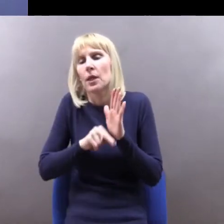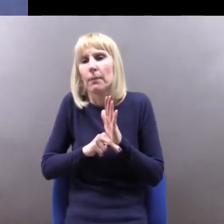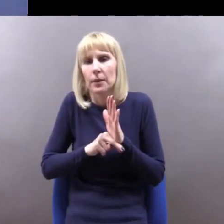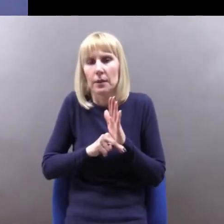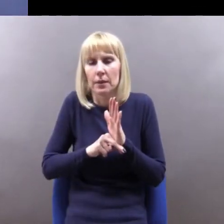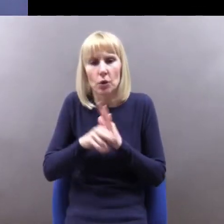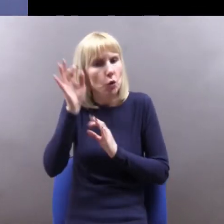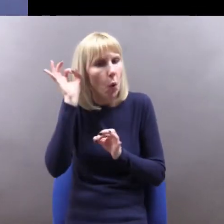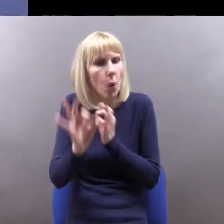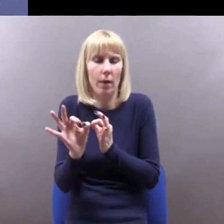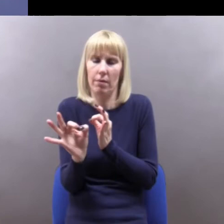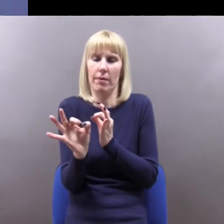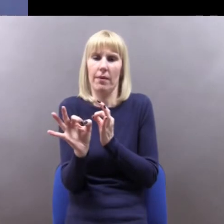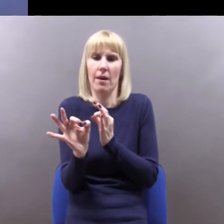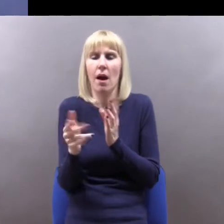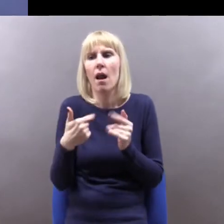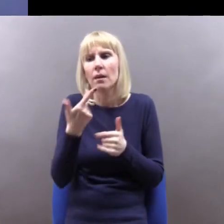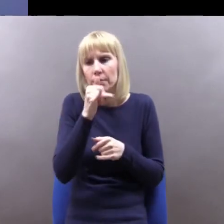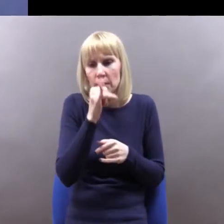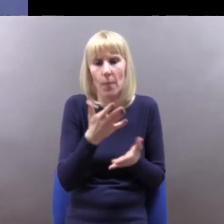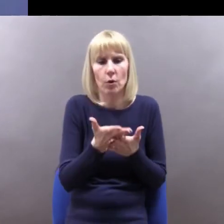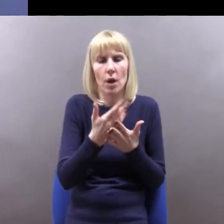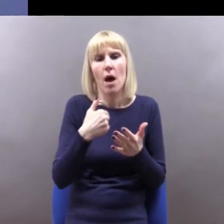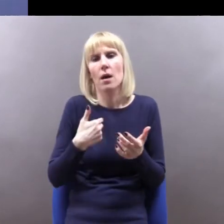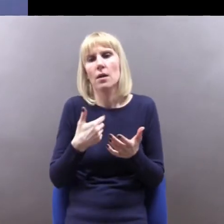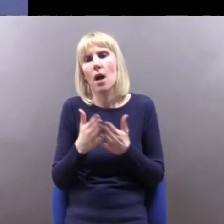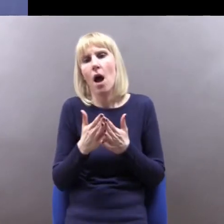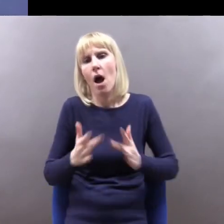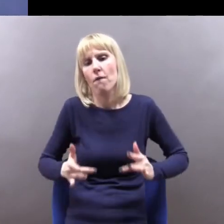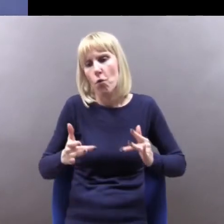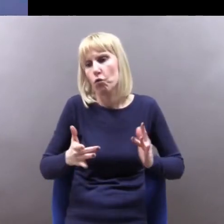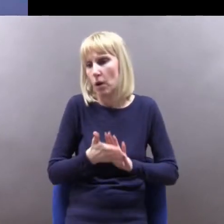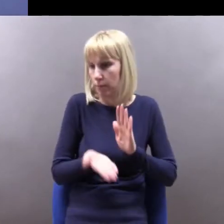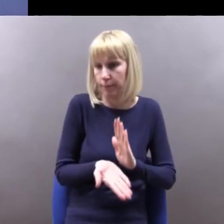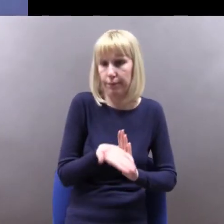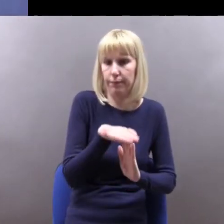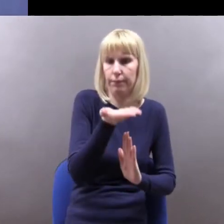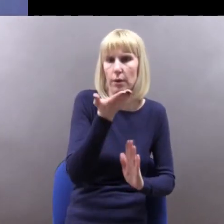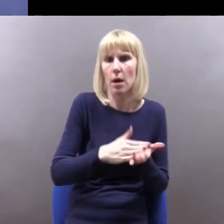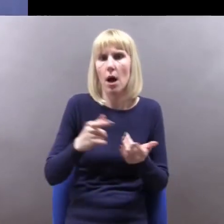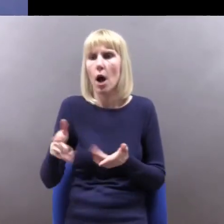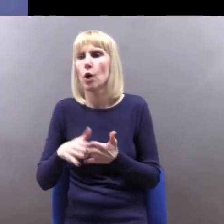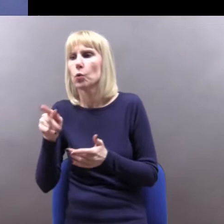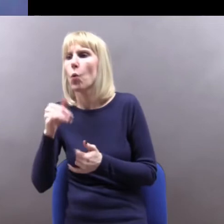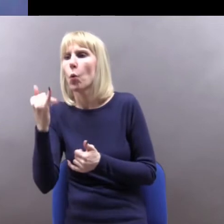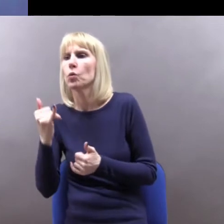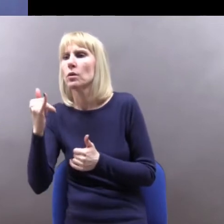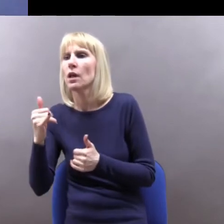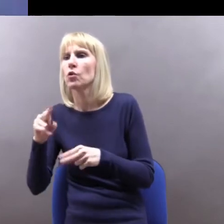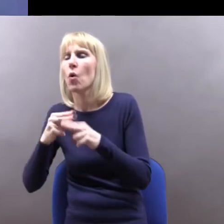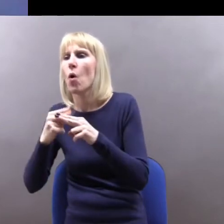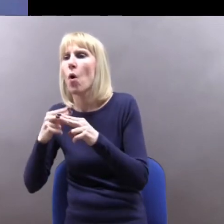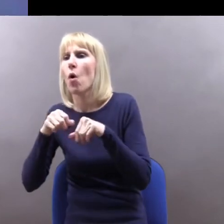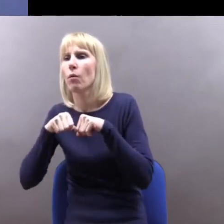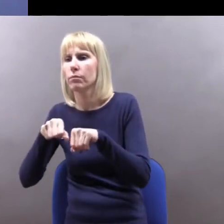na tych przepisach, ale no nie można tak podchodzić, że no dobra, ja na wózku mogę, no ale jeśli matka prowadzi dziecko na